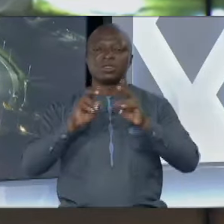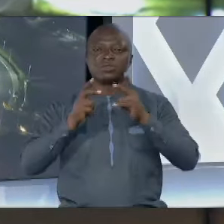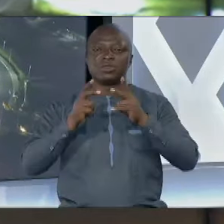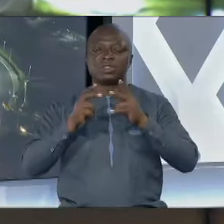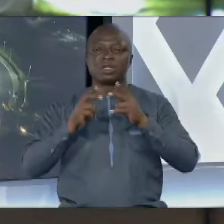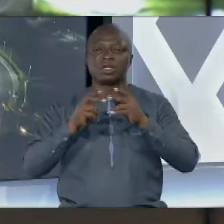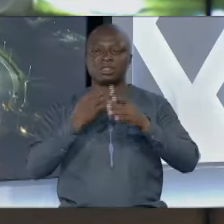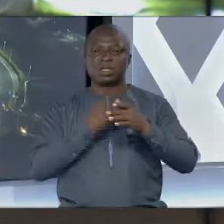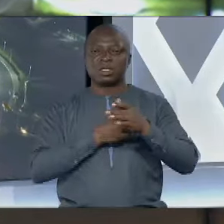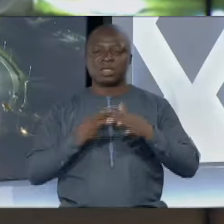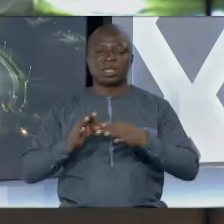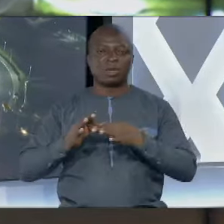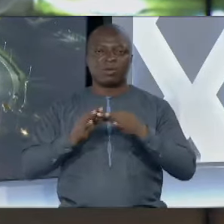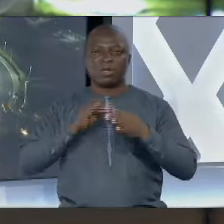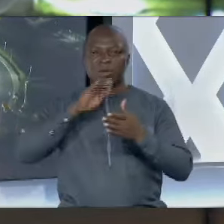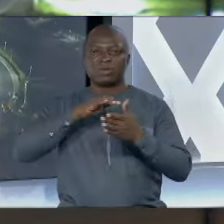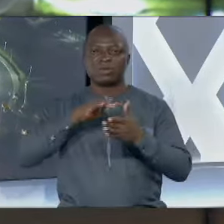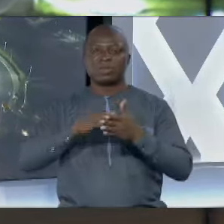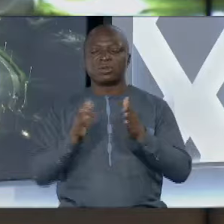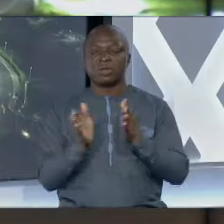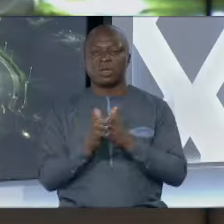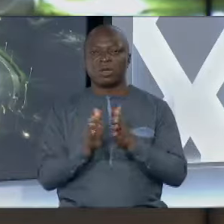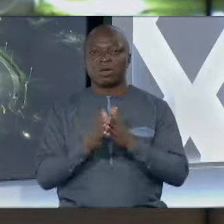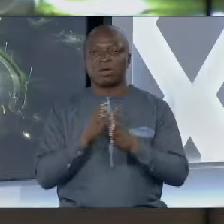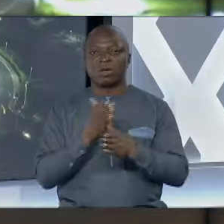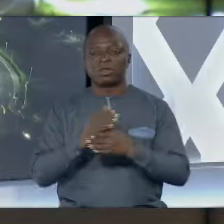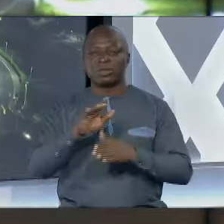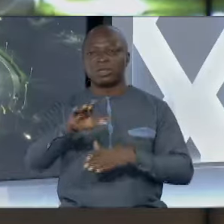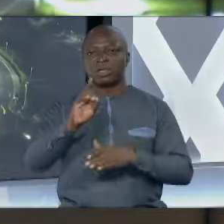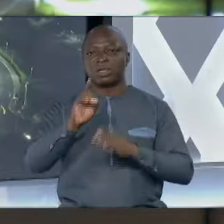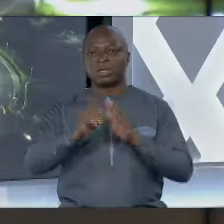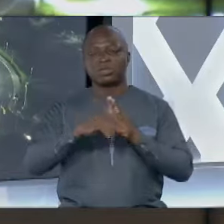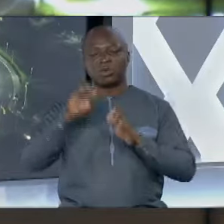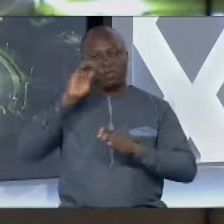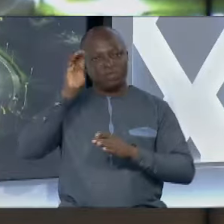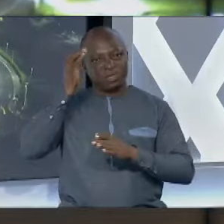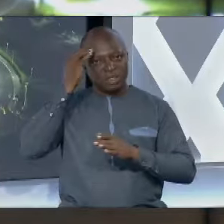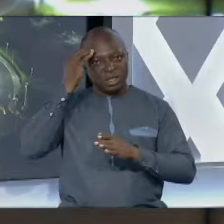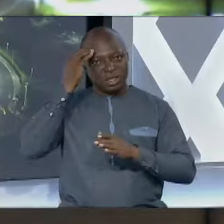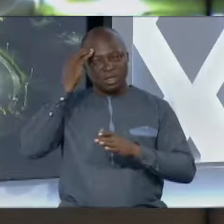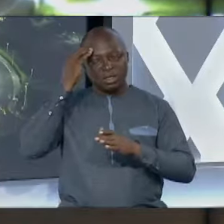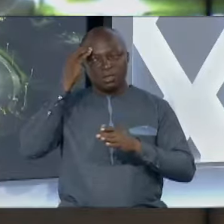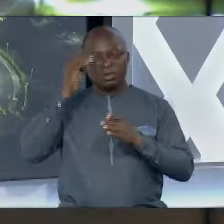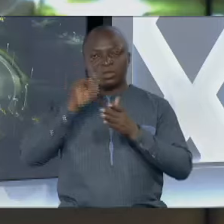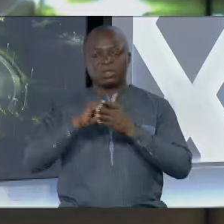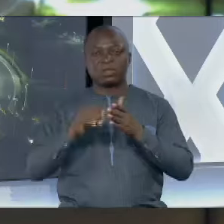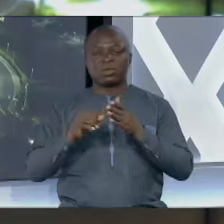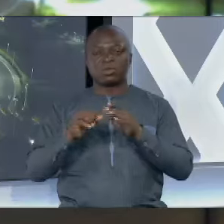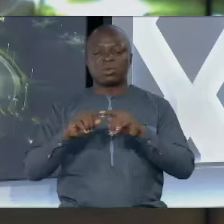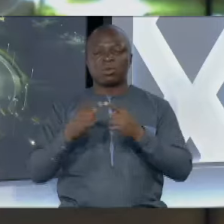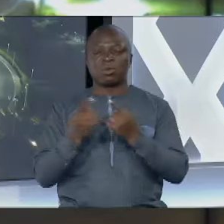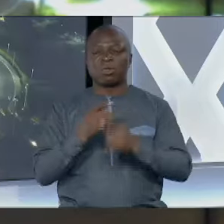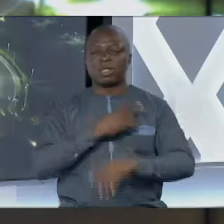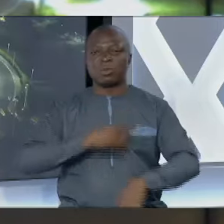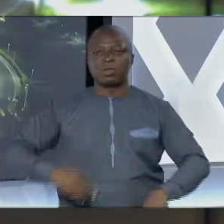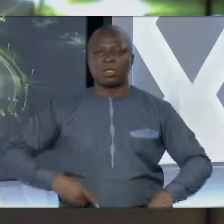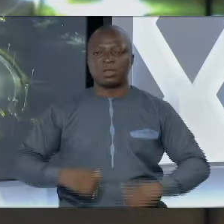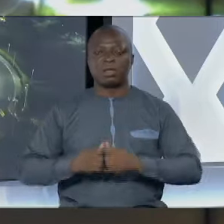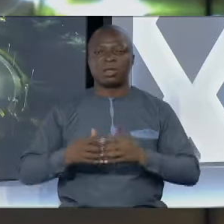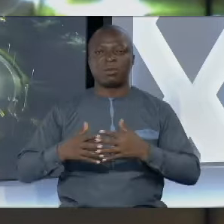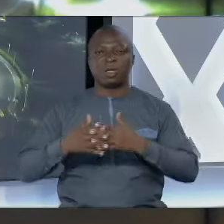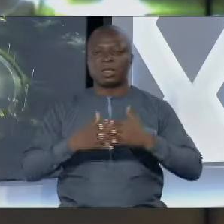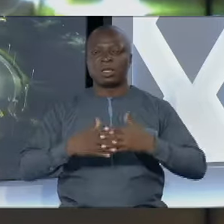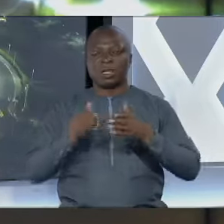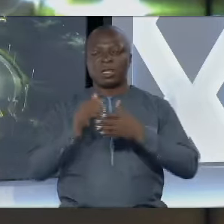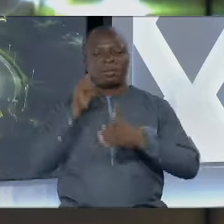d'intérêt commun étaient au centre d'une rencontre entre une délégation d'officiels du Sénat américain en visite au Togo et la